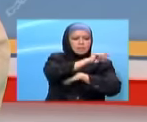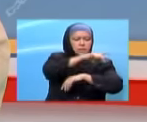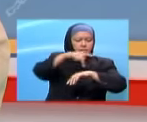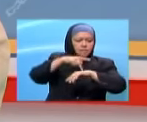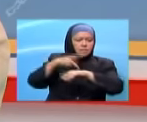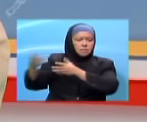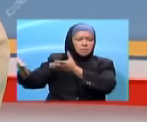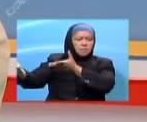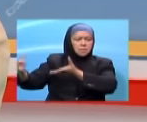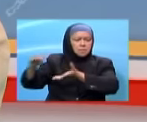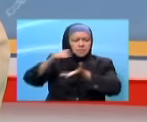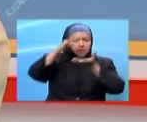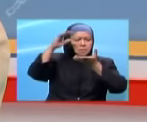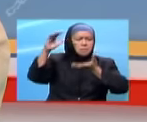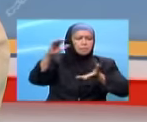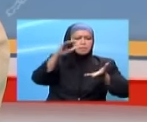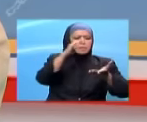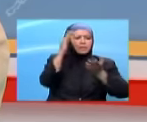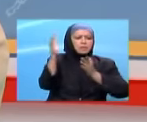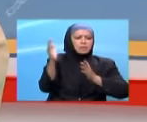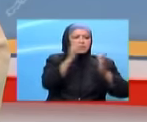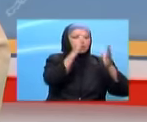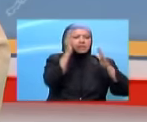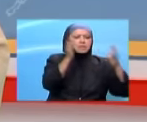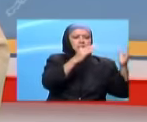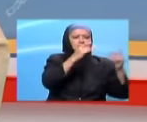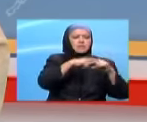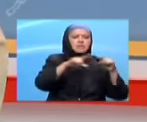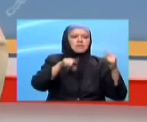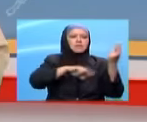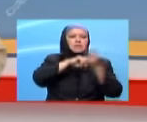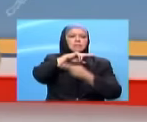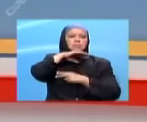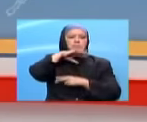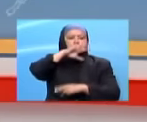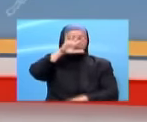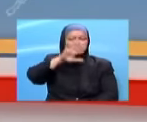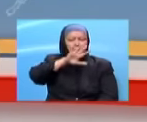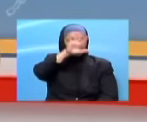dari Indonesia kembali ke Malaysia mulai hari ini.